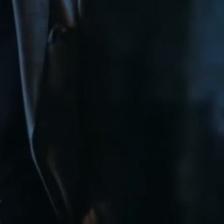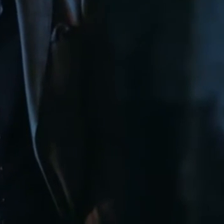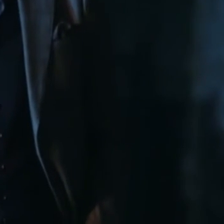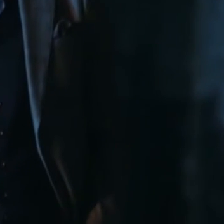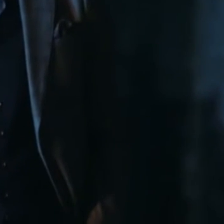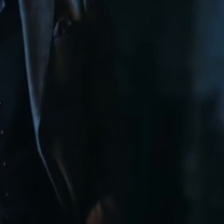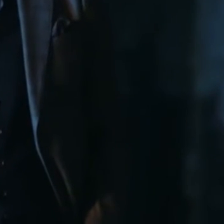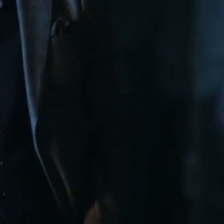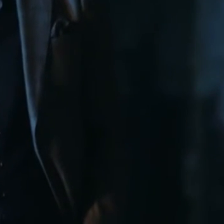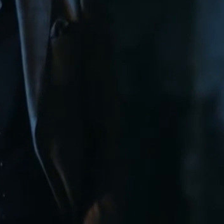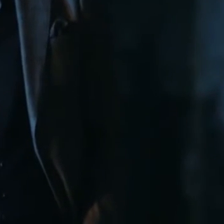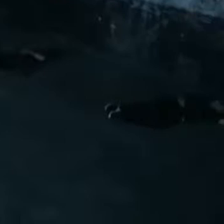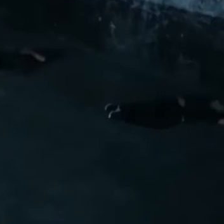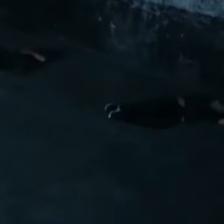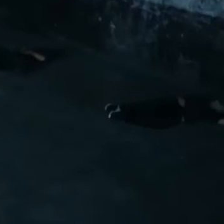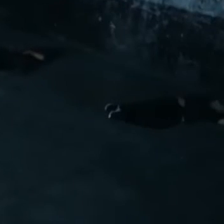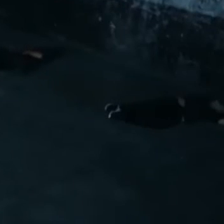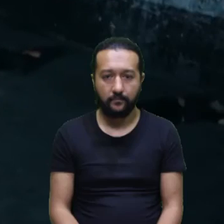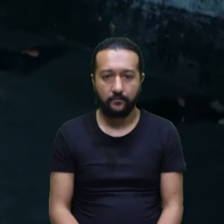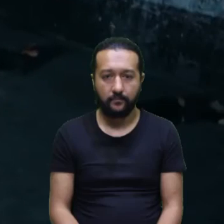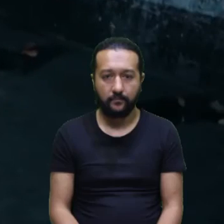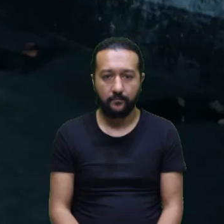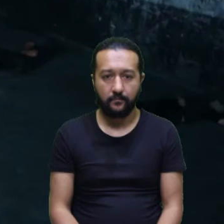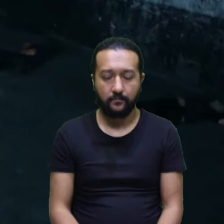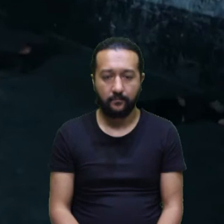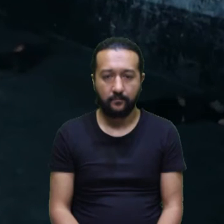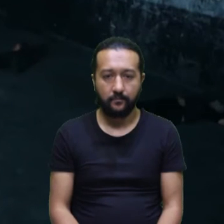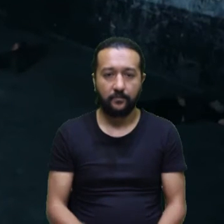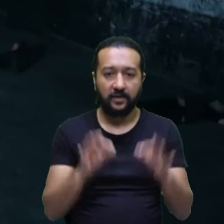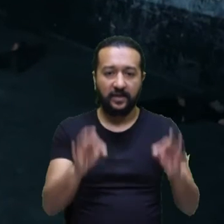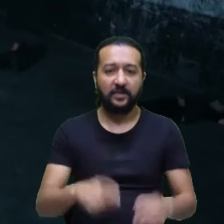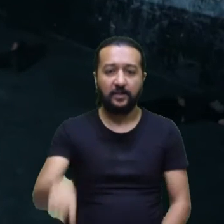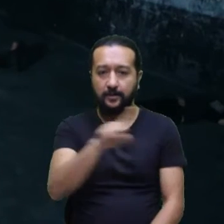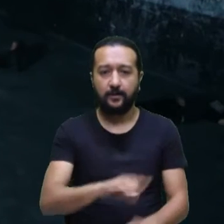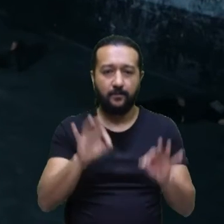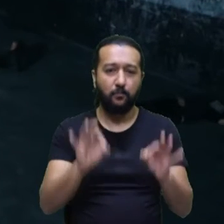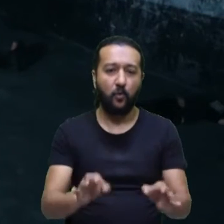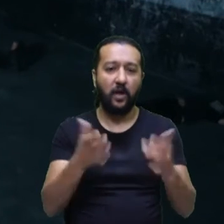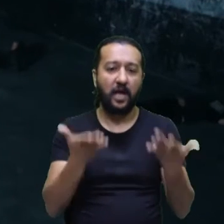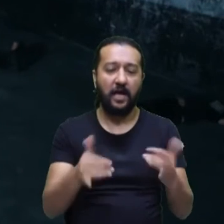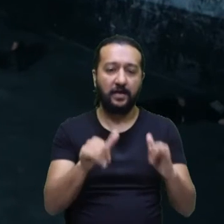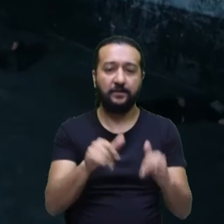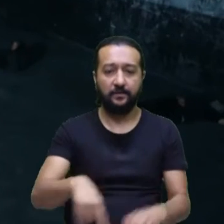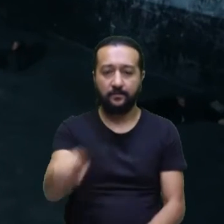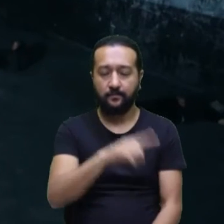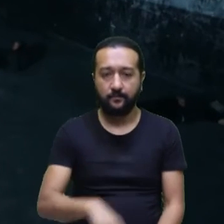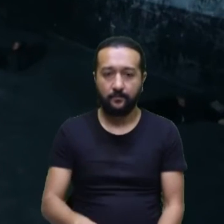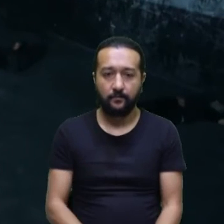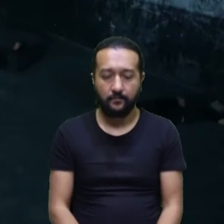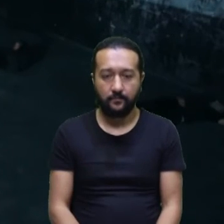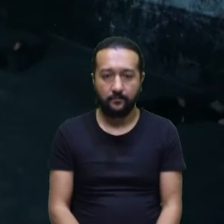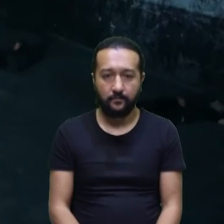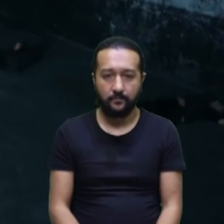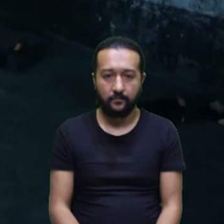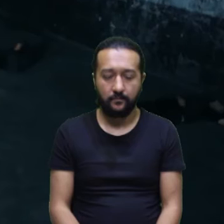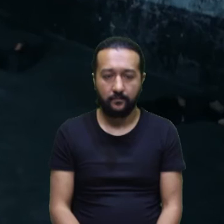fazlasıyla çömez. Hepsi de dökülmüş halde yerdeler. İşte sizler tam da bu haldesiniz. Ortalarında